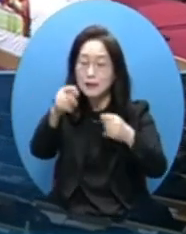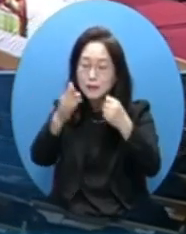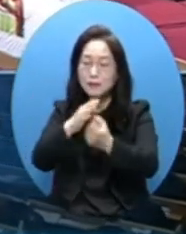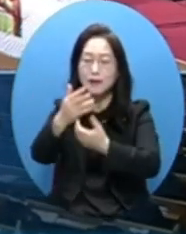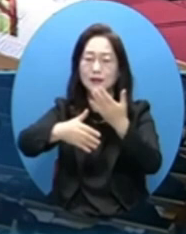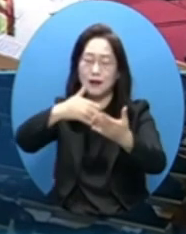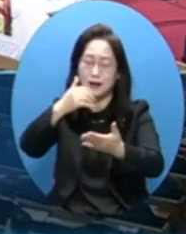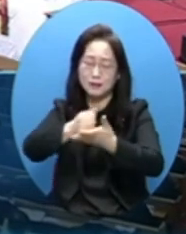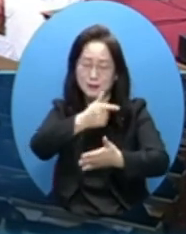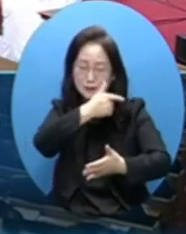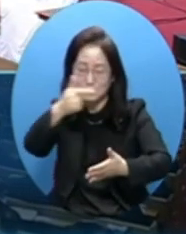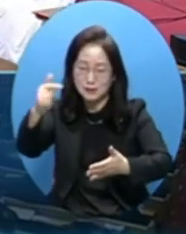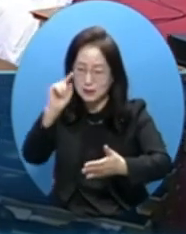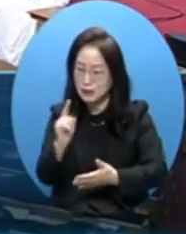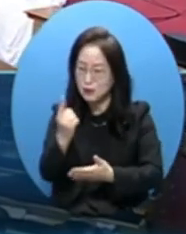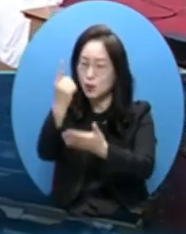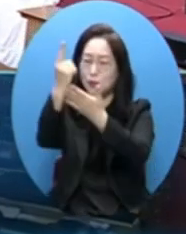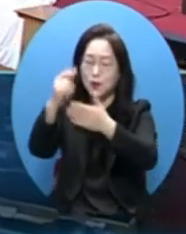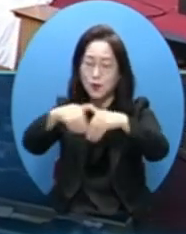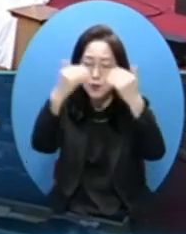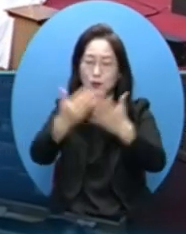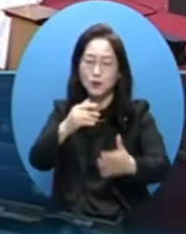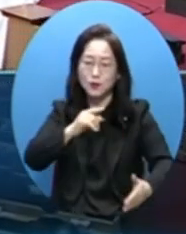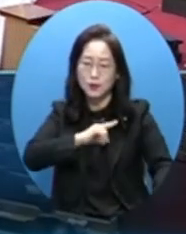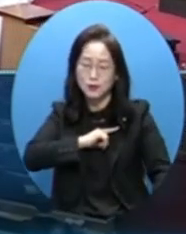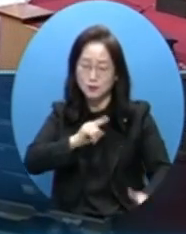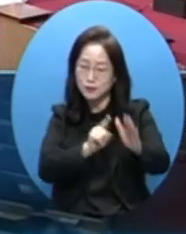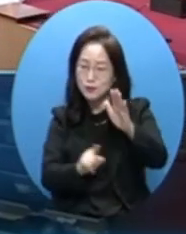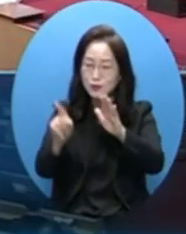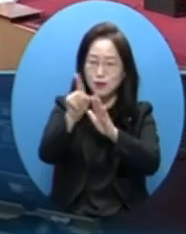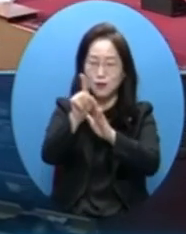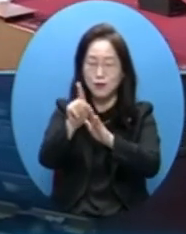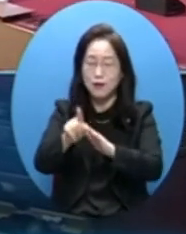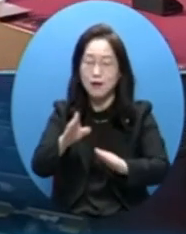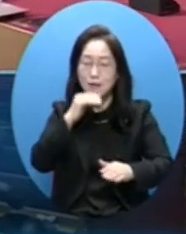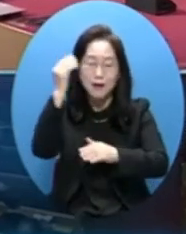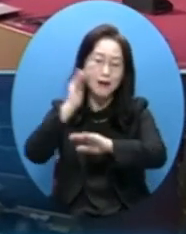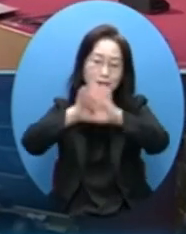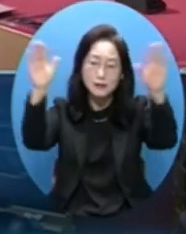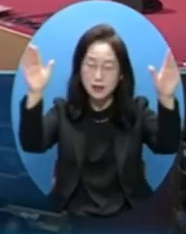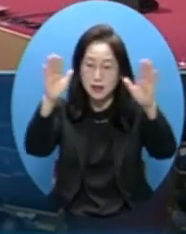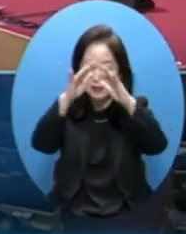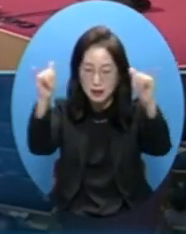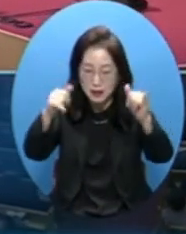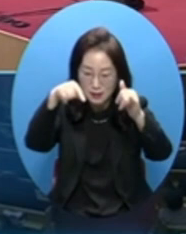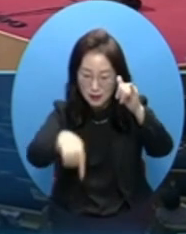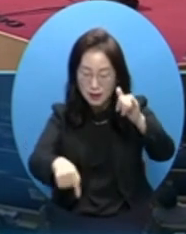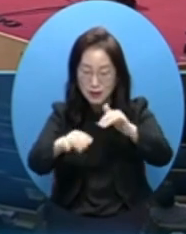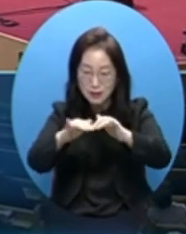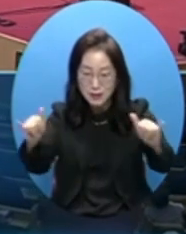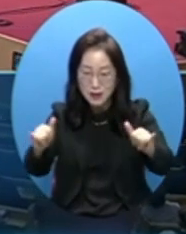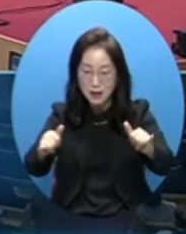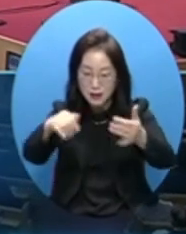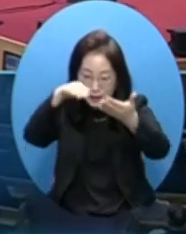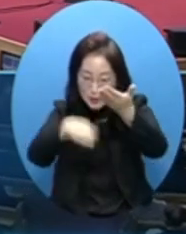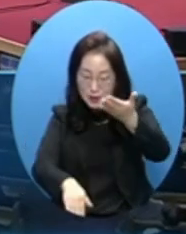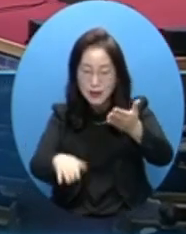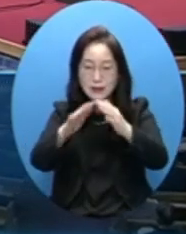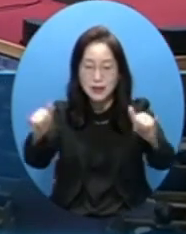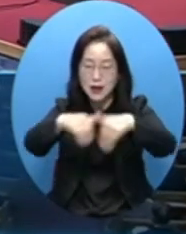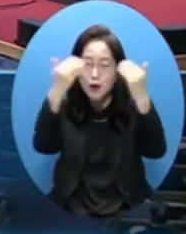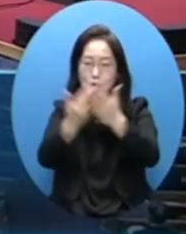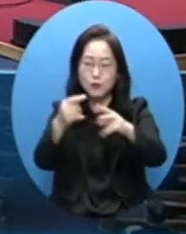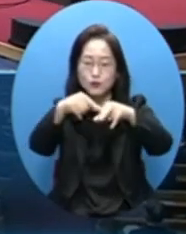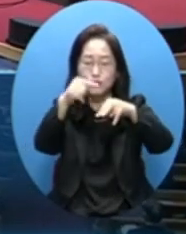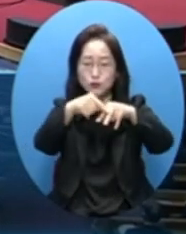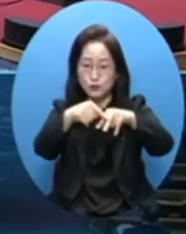그를 지극히 높여 모든 이름 위에 뛰어난 이름을 주사 하늘에 있는 자들과 땅에 있는 자들과 땅 아래에 있는 자들로 모든 무릎을